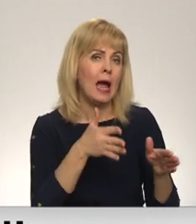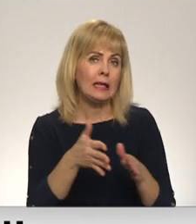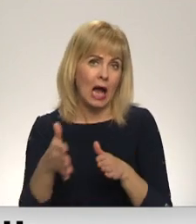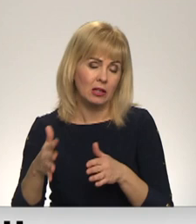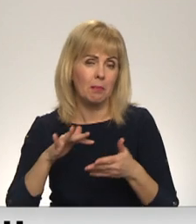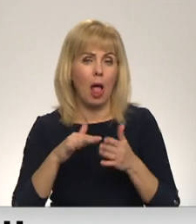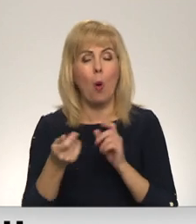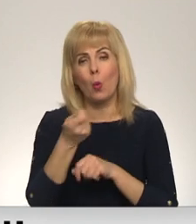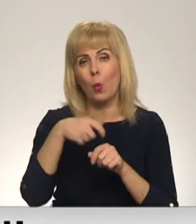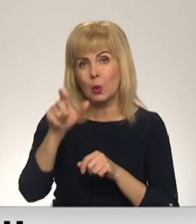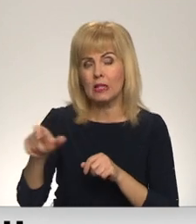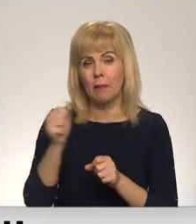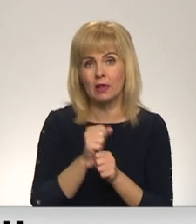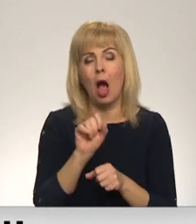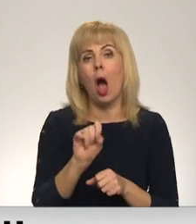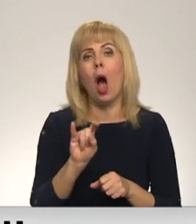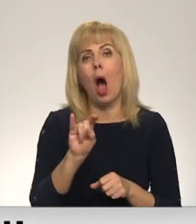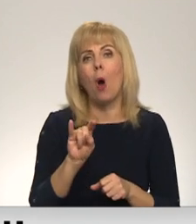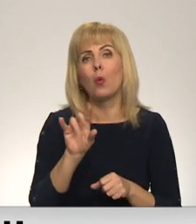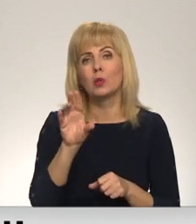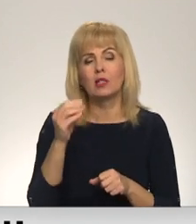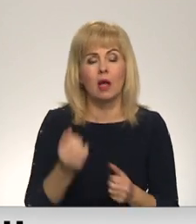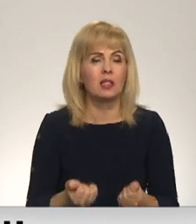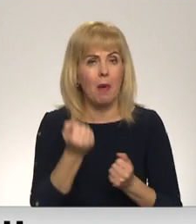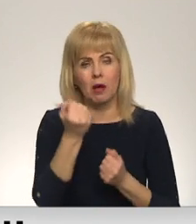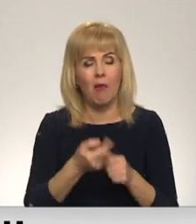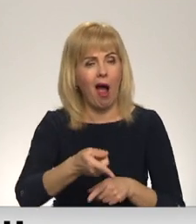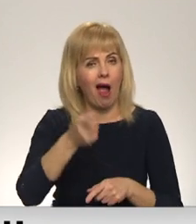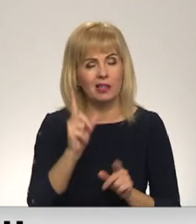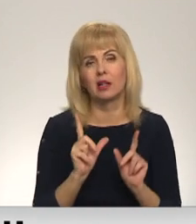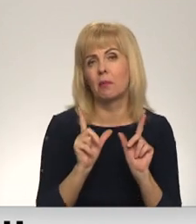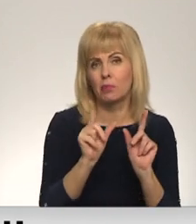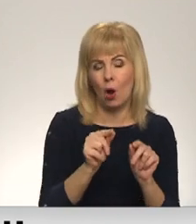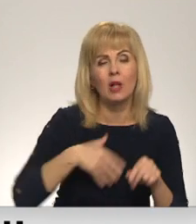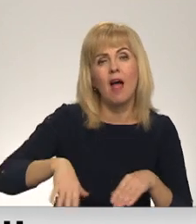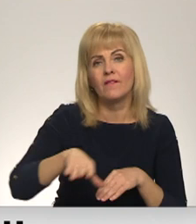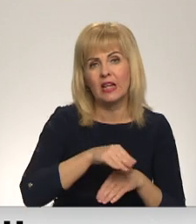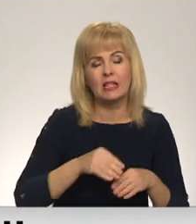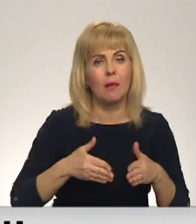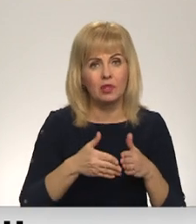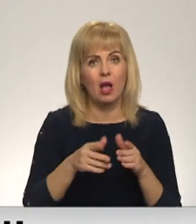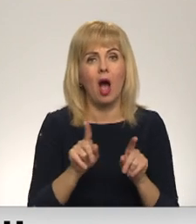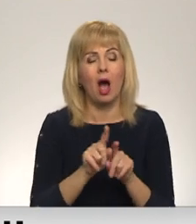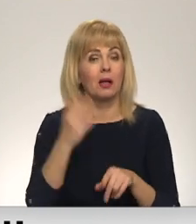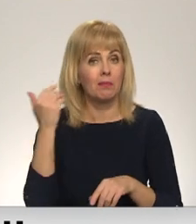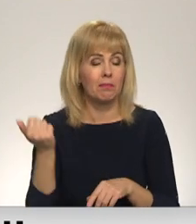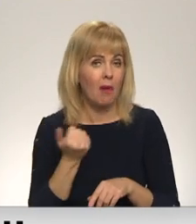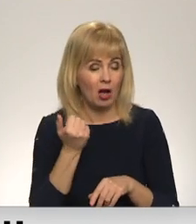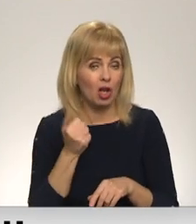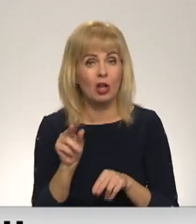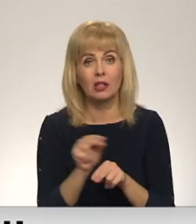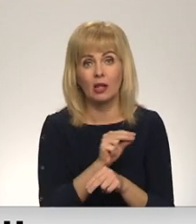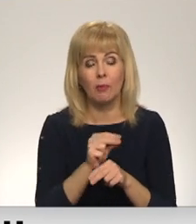lauku uzņēmēju darbu. Aucas apkaimē smagajiem transportam aizliegts pārvietoties gandrīz pa visiem ceļiem, arī pērn remontētajiem.